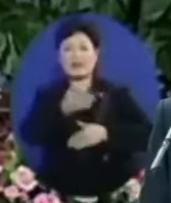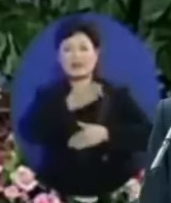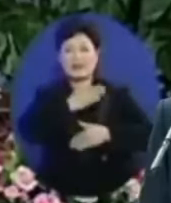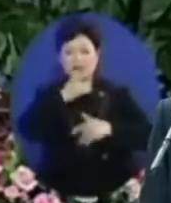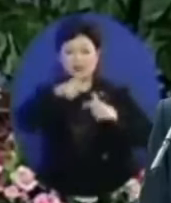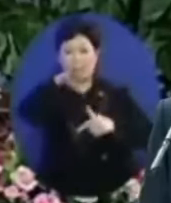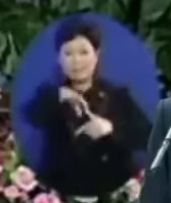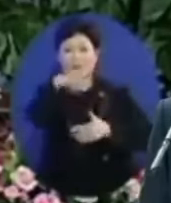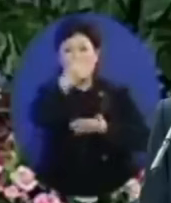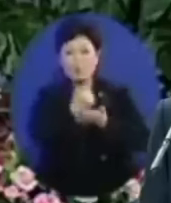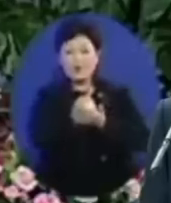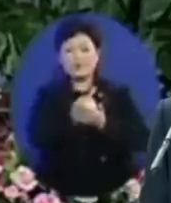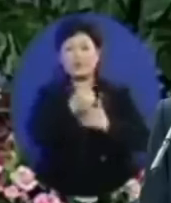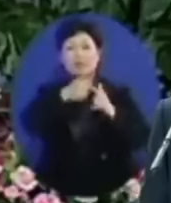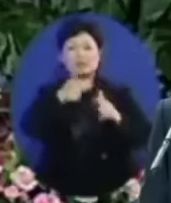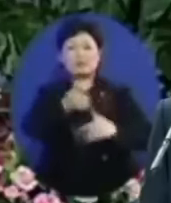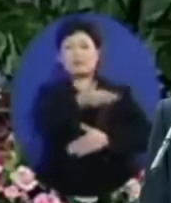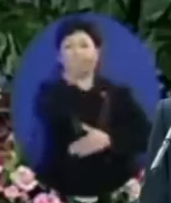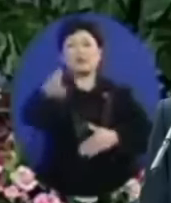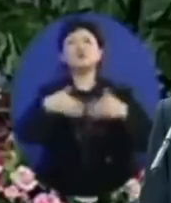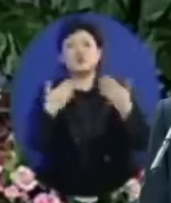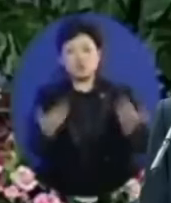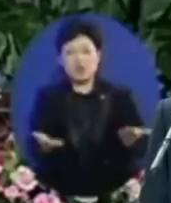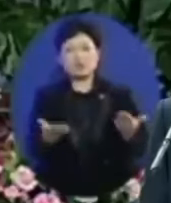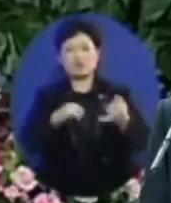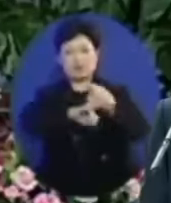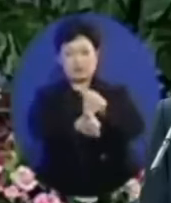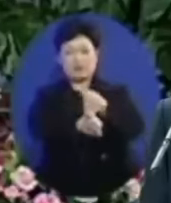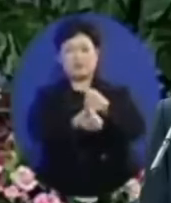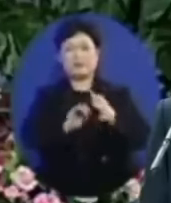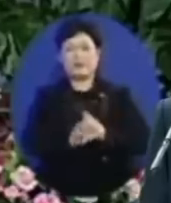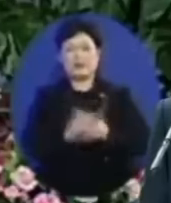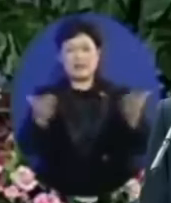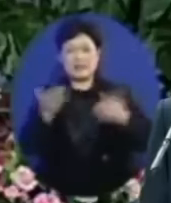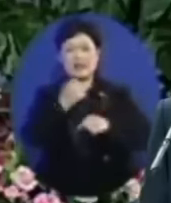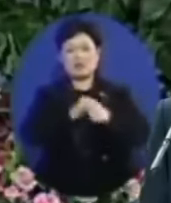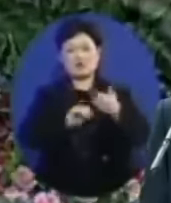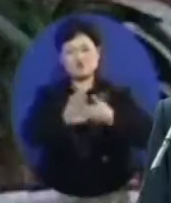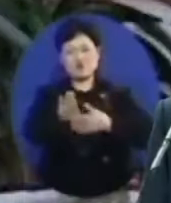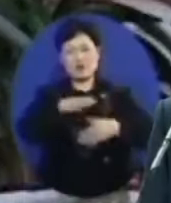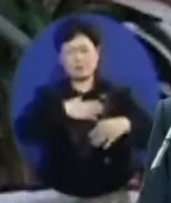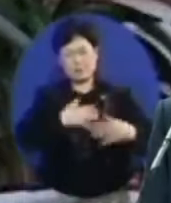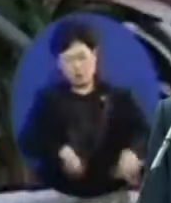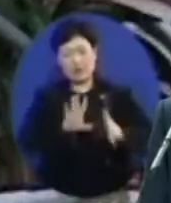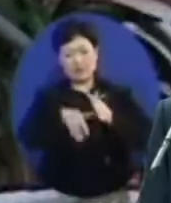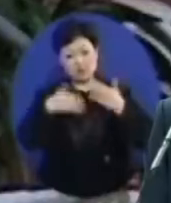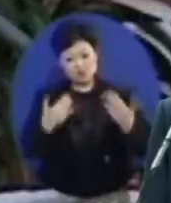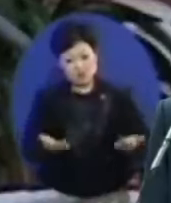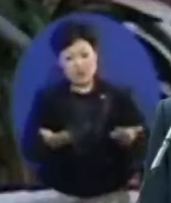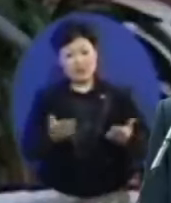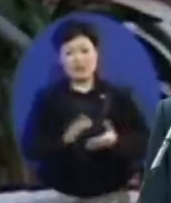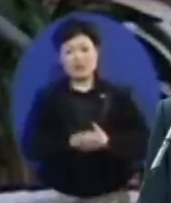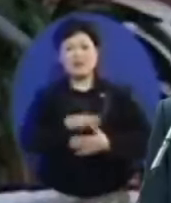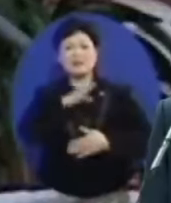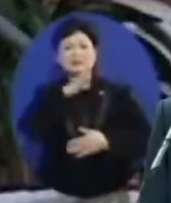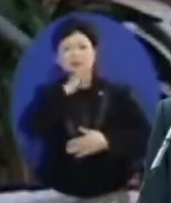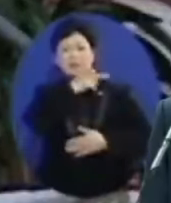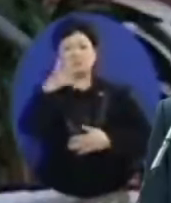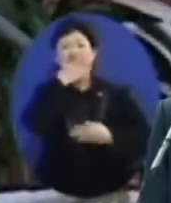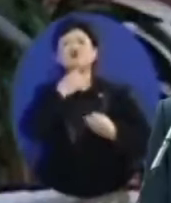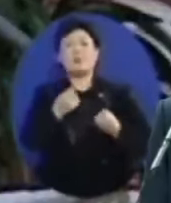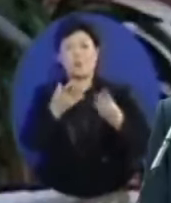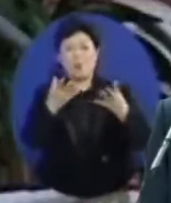오면은 내가 너를 쉬게 해주겠다고 말하는 것입니다. 일을 하고 난 다음 피곤할 때 쉰다는 것은 얼마나 큰